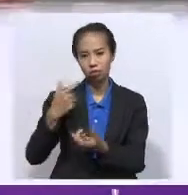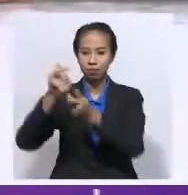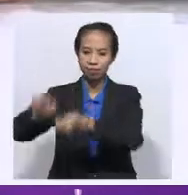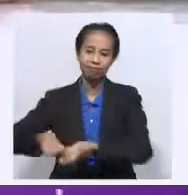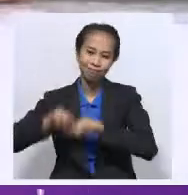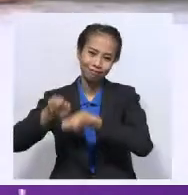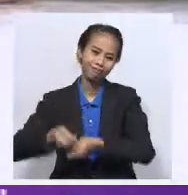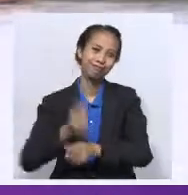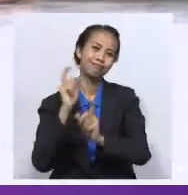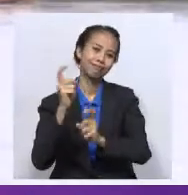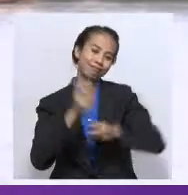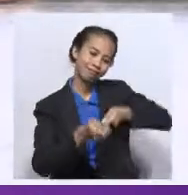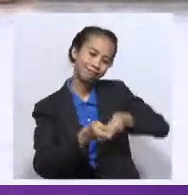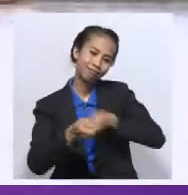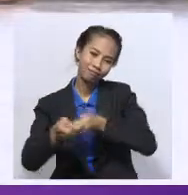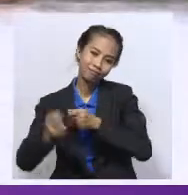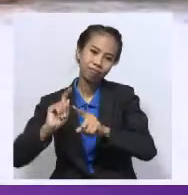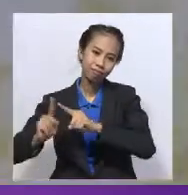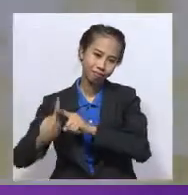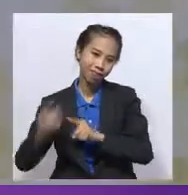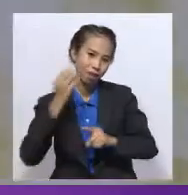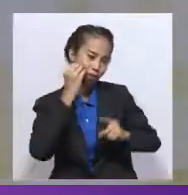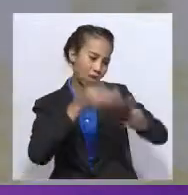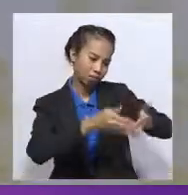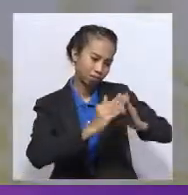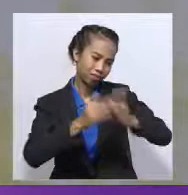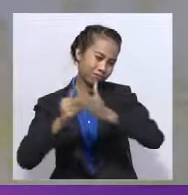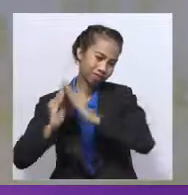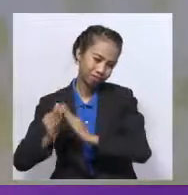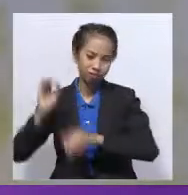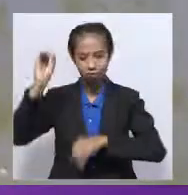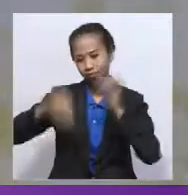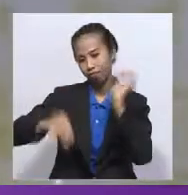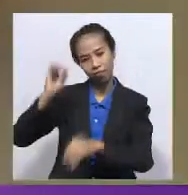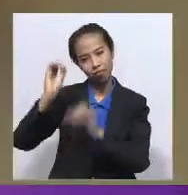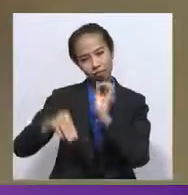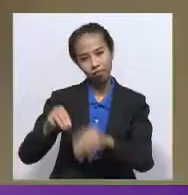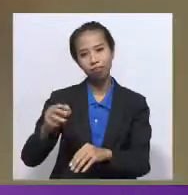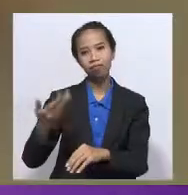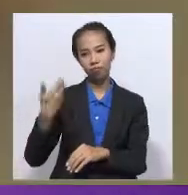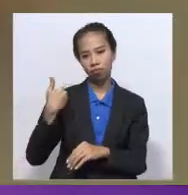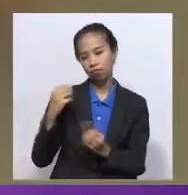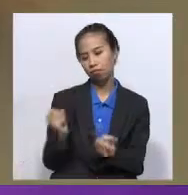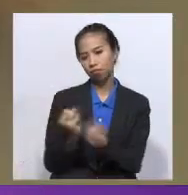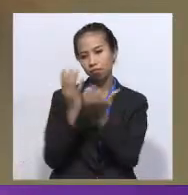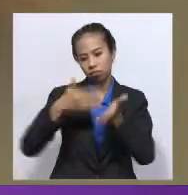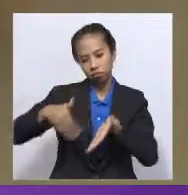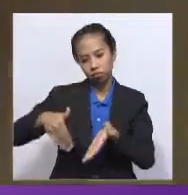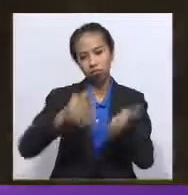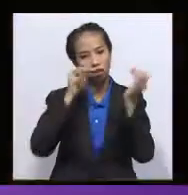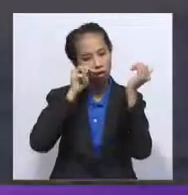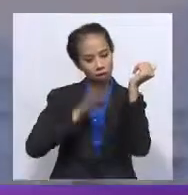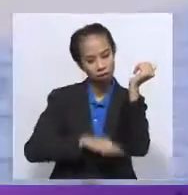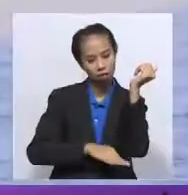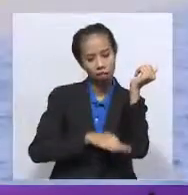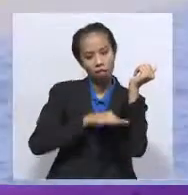ตรกรรมรวมถึงประชาชนที่ขยับขยายบ้านเรือนและทิ้งสิ่งปฏิกูลลงสู่ลำคลองทำให้แม่น้ำตื้นเขินขึ้น